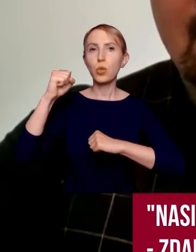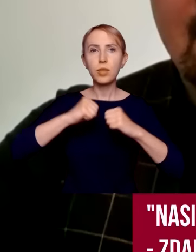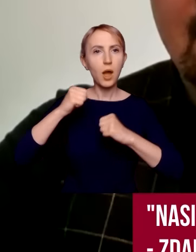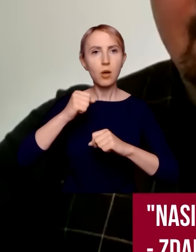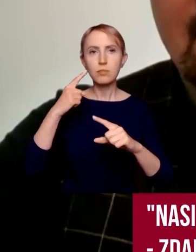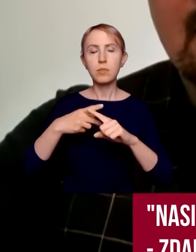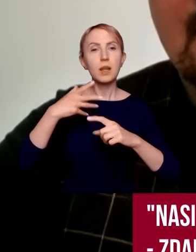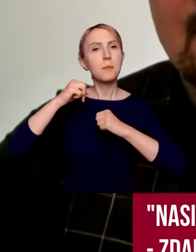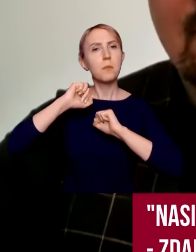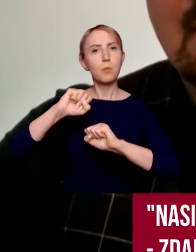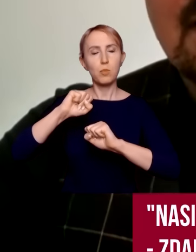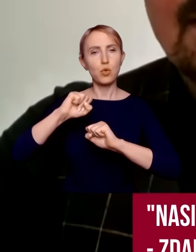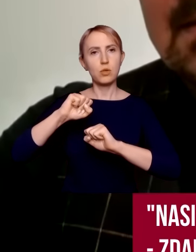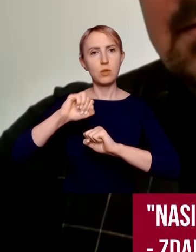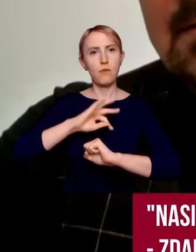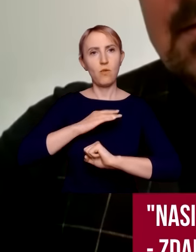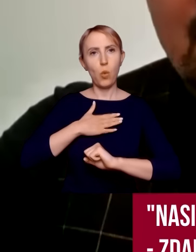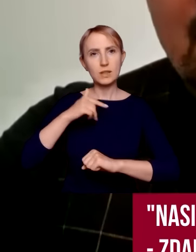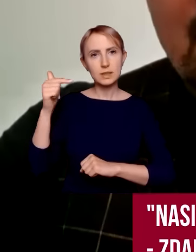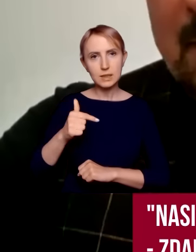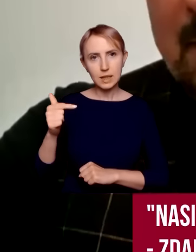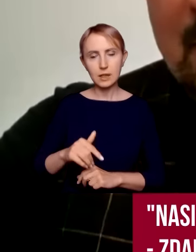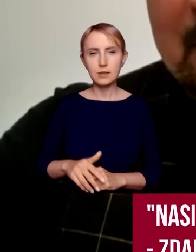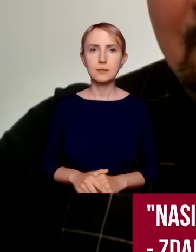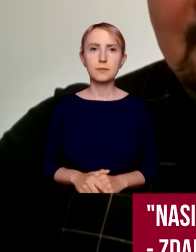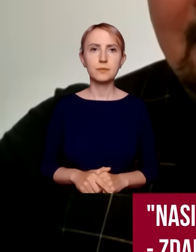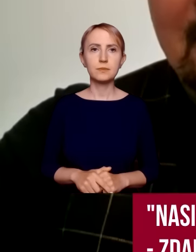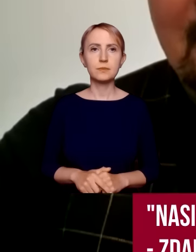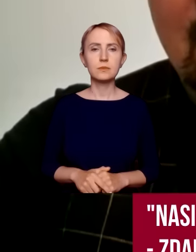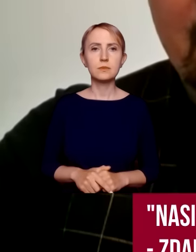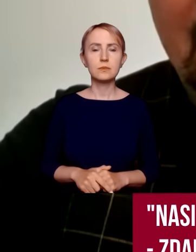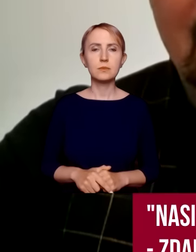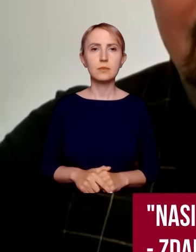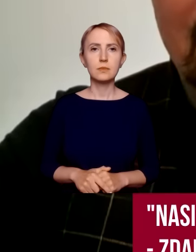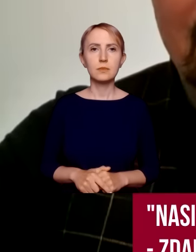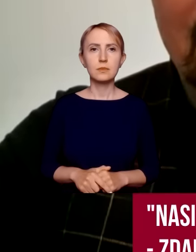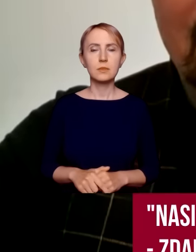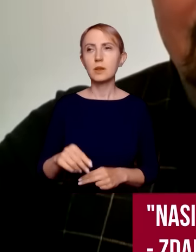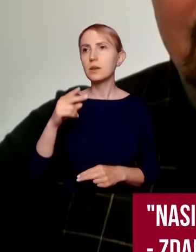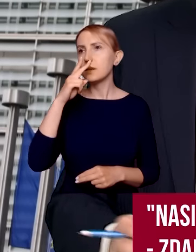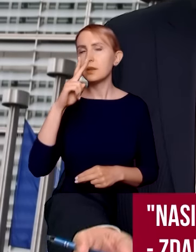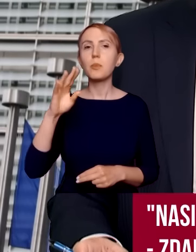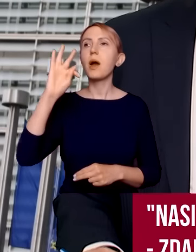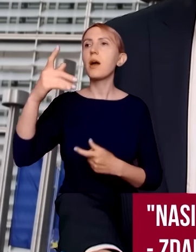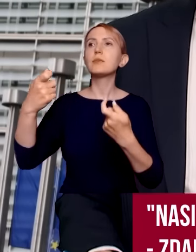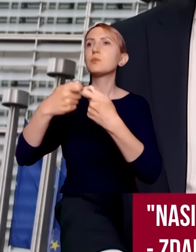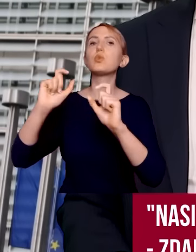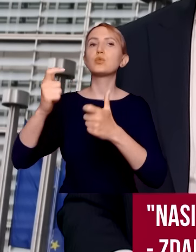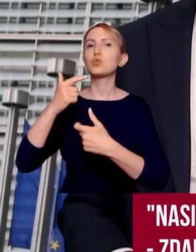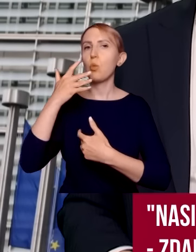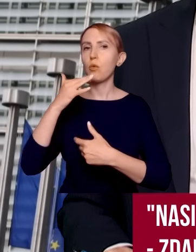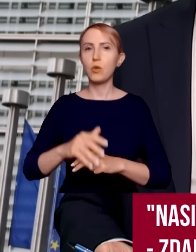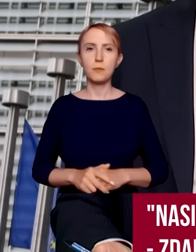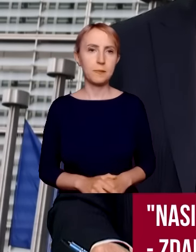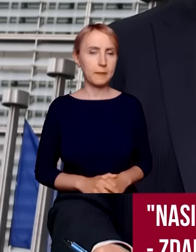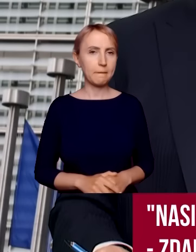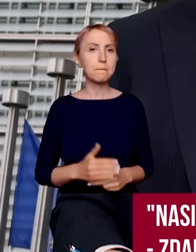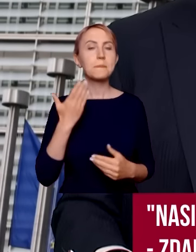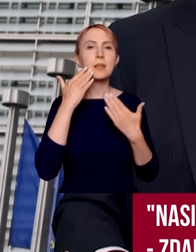bronienia jednak swojego interesu, nie oglądania się w tym wypadku na głos partnerów. Bardzo serdecznie dziękuję. Pan